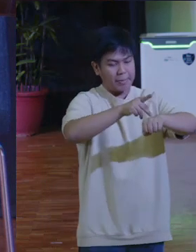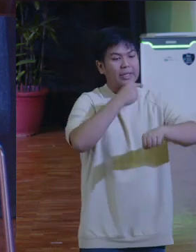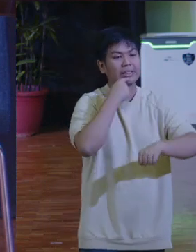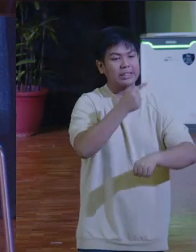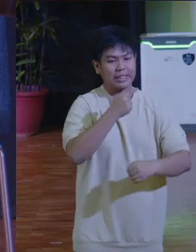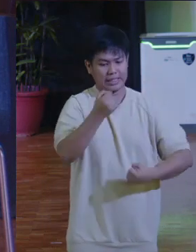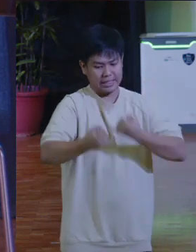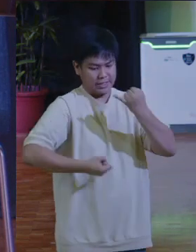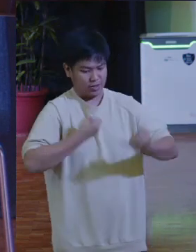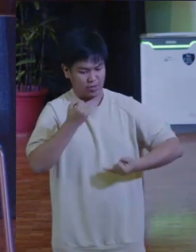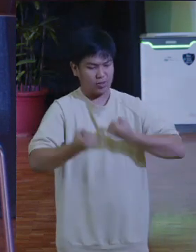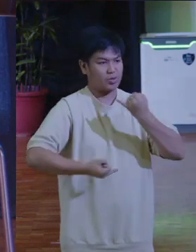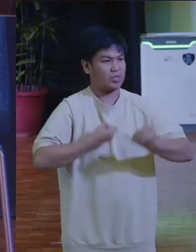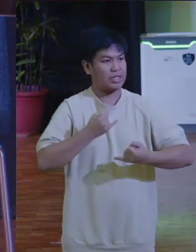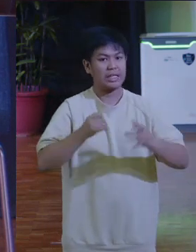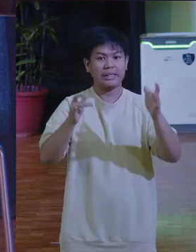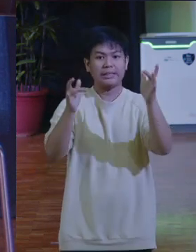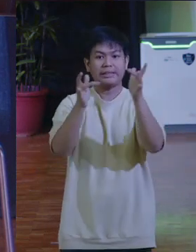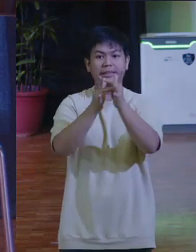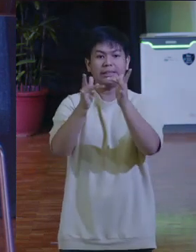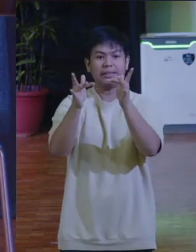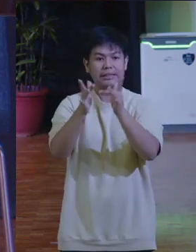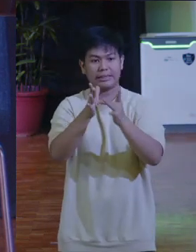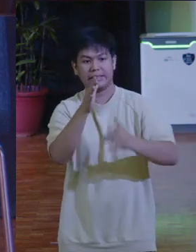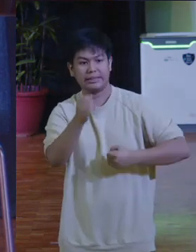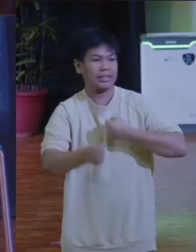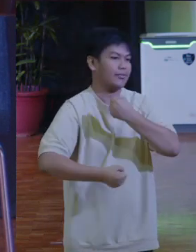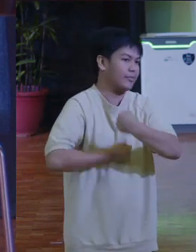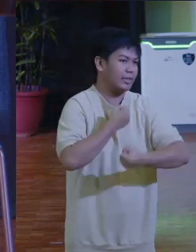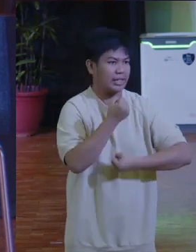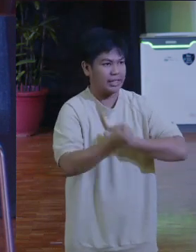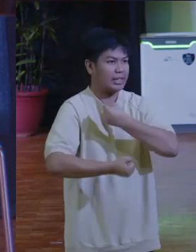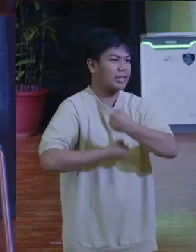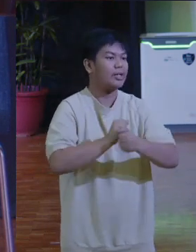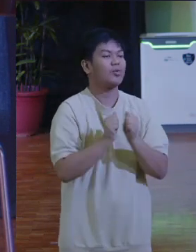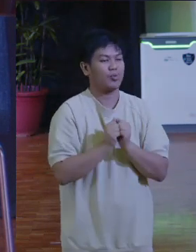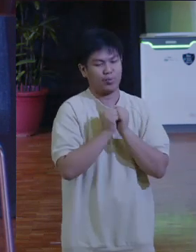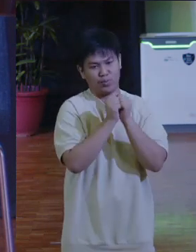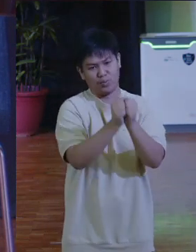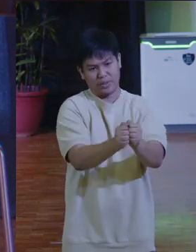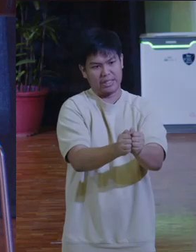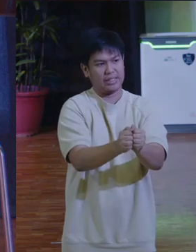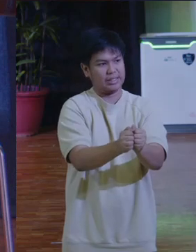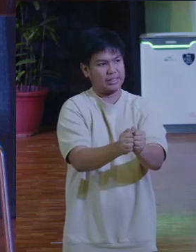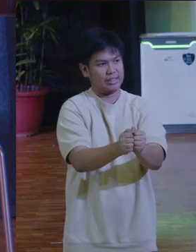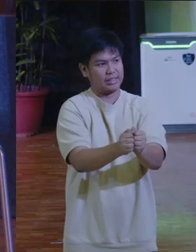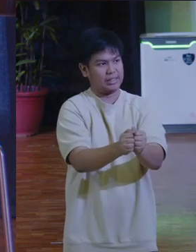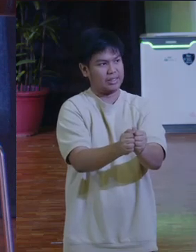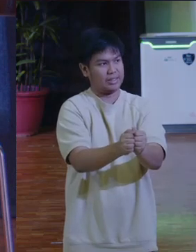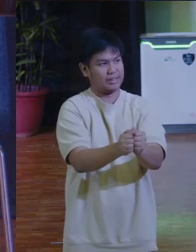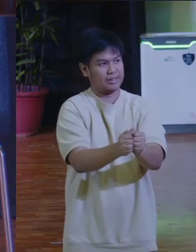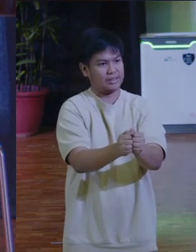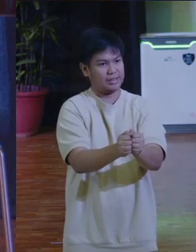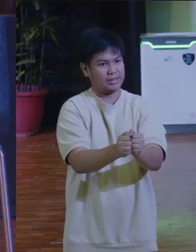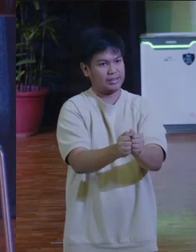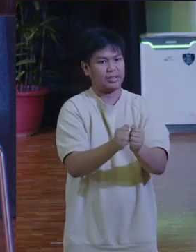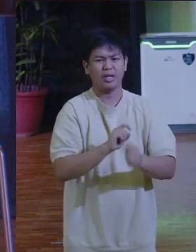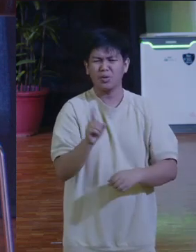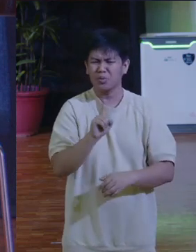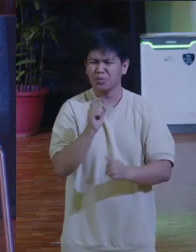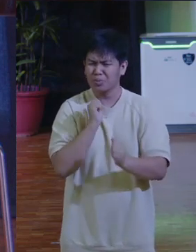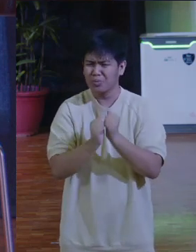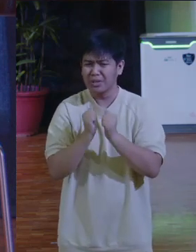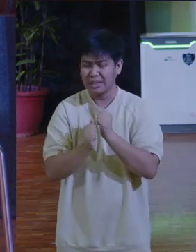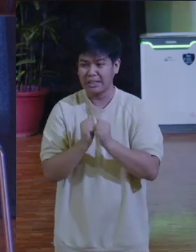share Christ's sufferings, that you may also rejoice and be glad when His glory is revealed.